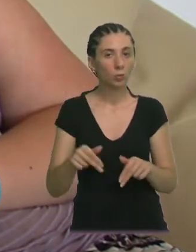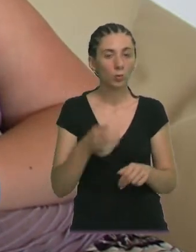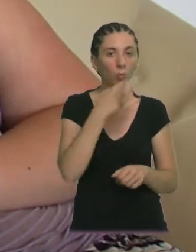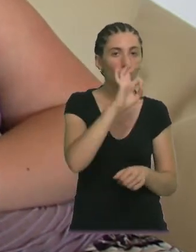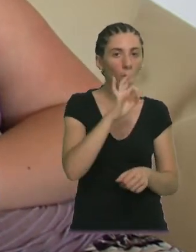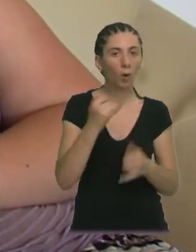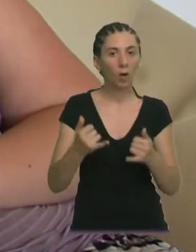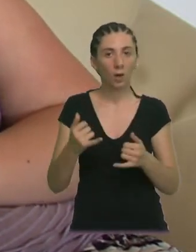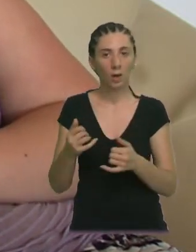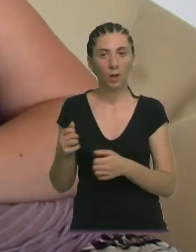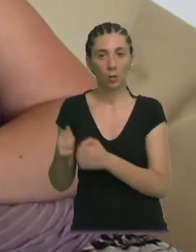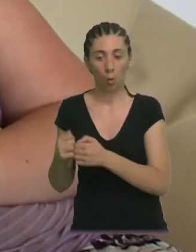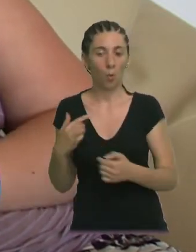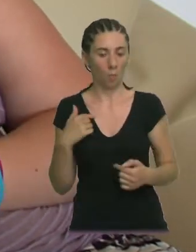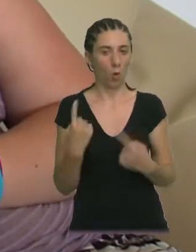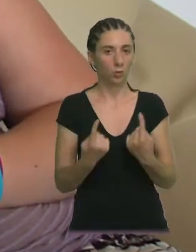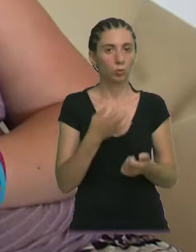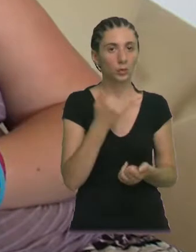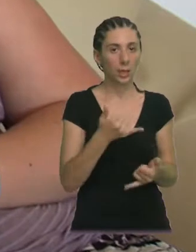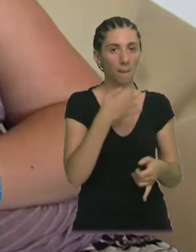može biti gori. U mojoj situaciji bolji.